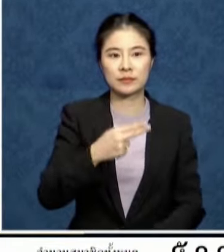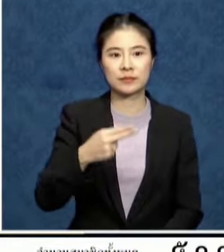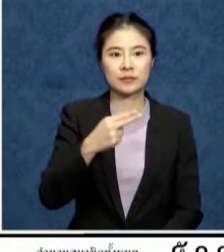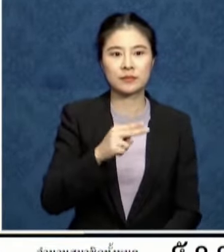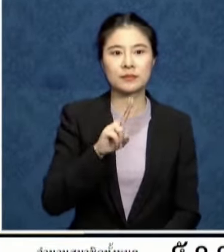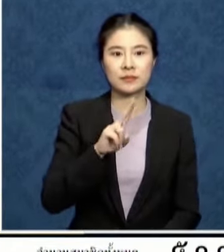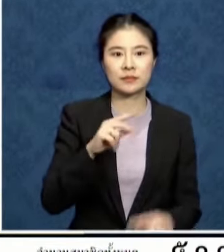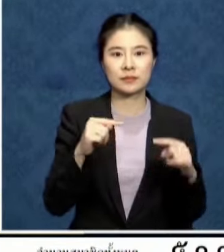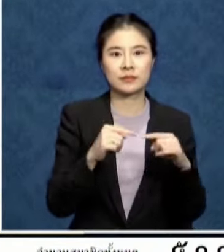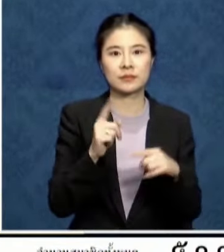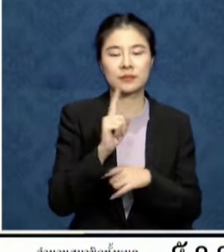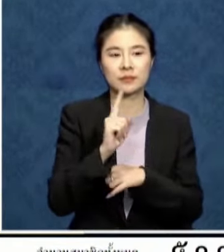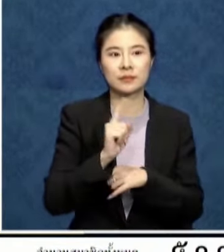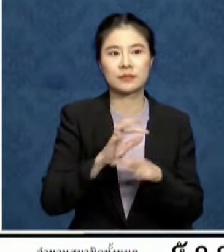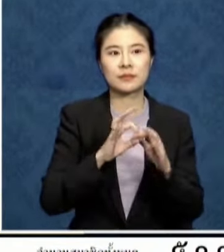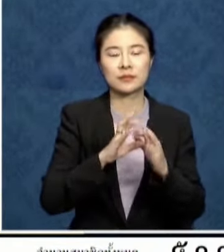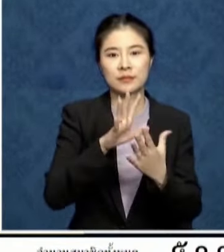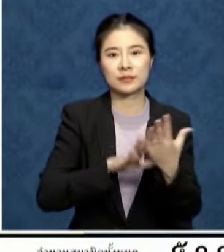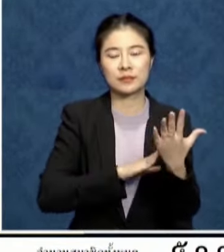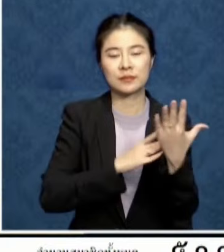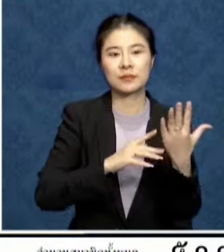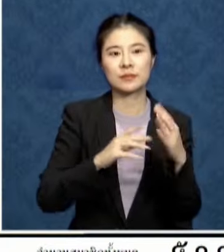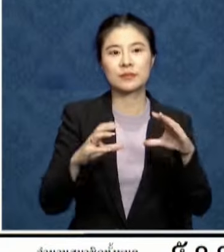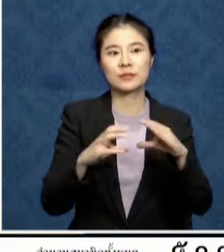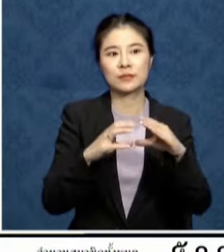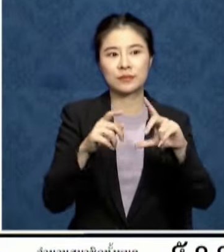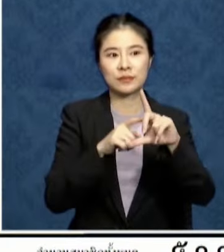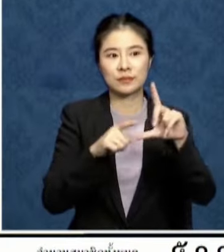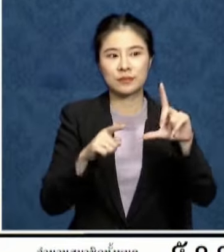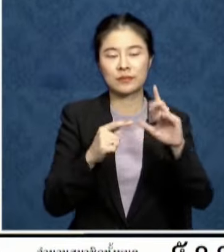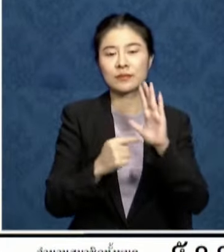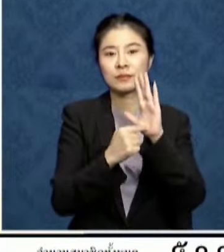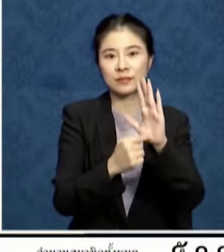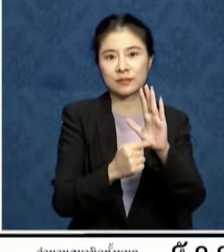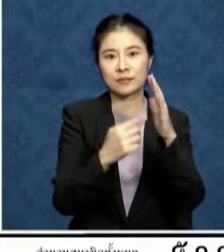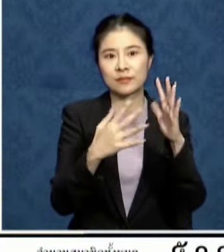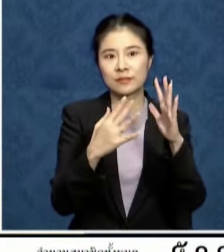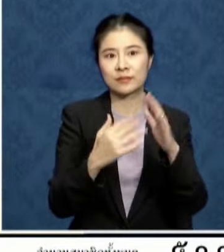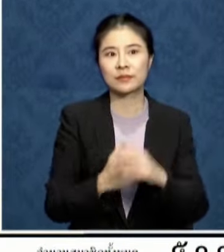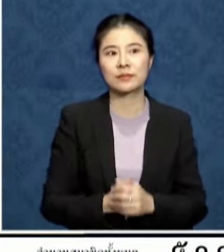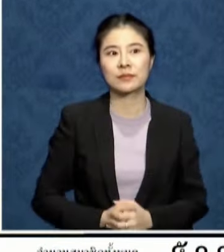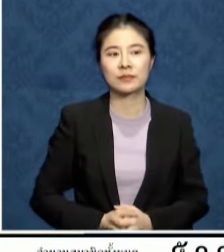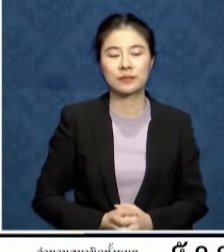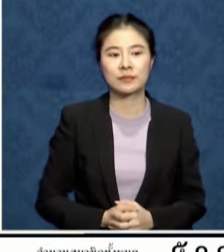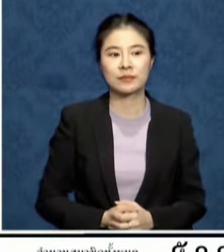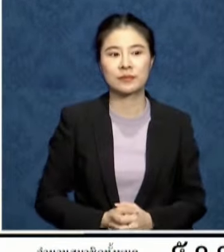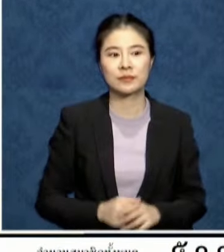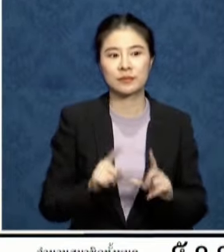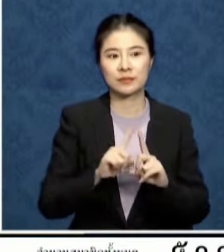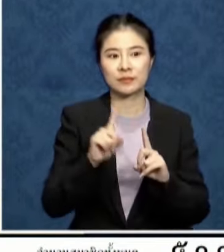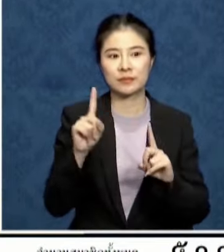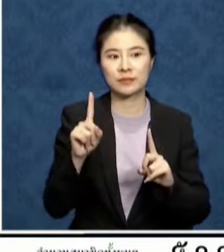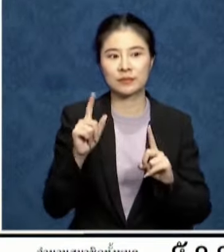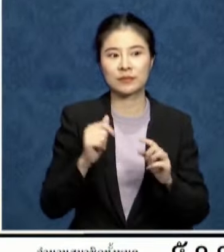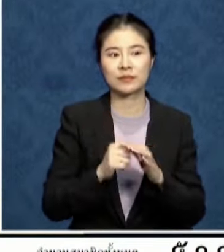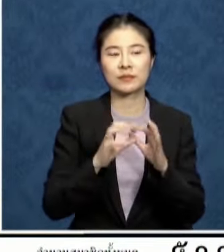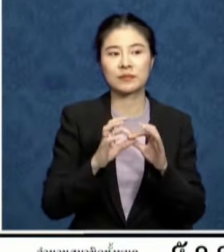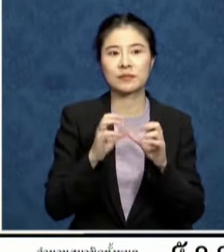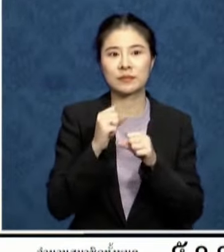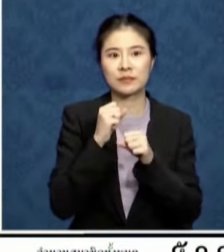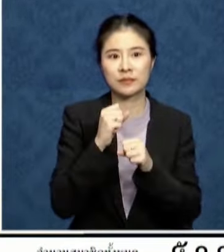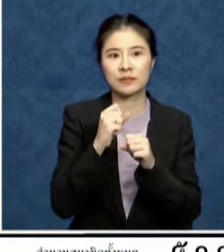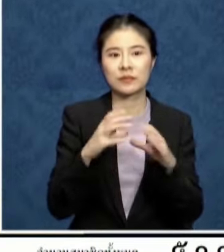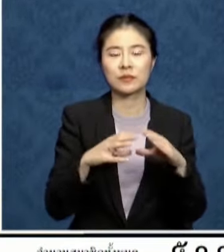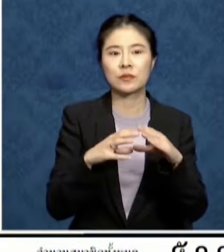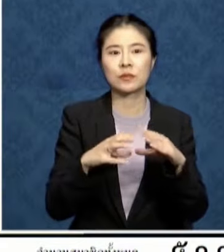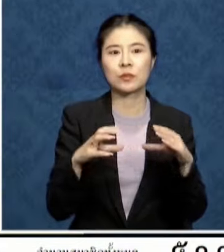นั่นก็คือประเด็นที่อยู่ในร่างของพรรคก้าวไกลแต่ไม่มีร่างอื่นเสนอซึ่งมีอยู่2ประเด็นสั้นๆด้วยกันครับประเด็นที่1ครับท่านประธานคือความพยายามในการทำให้กติ